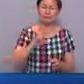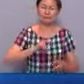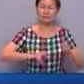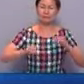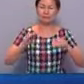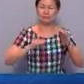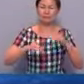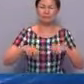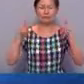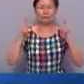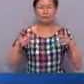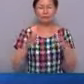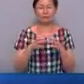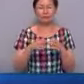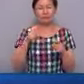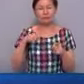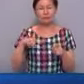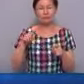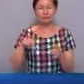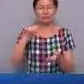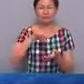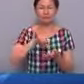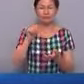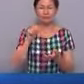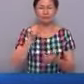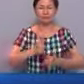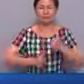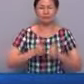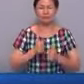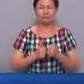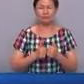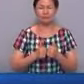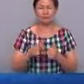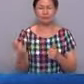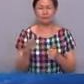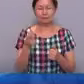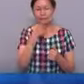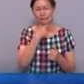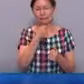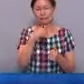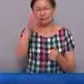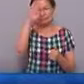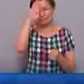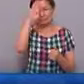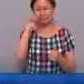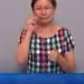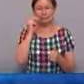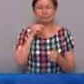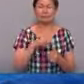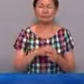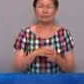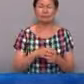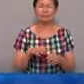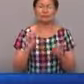профессиональная команда. Стоит отметить, что участники первого международного детского конкурса красоты «Мини-мисс» и «Мистер Шымкент» смогут в дальнейшем